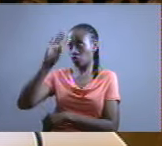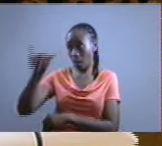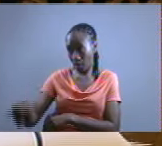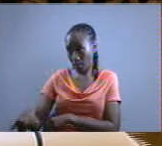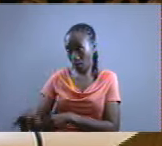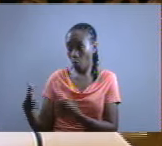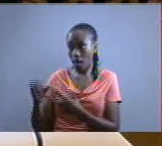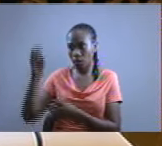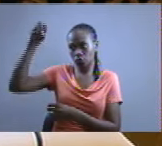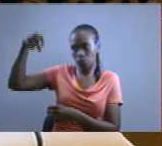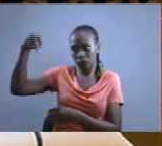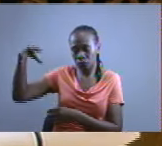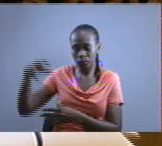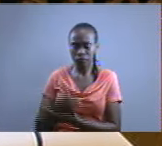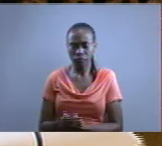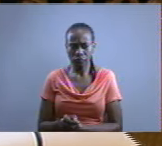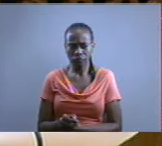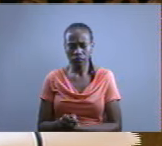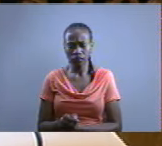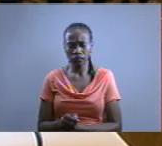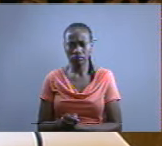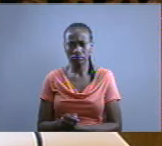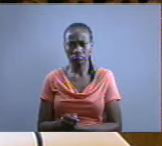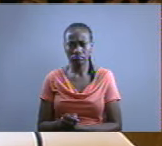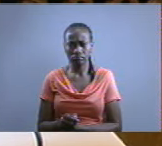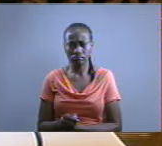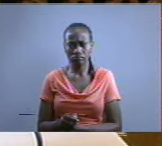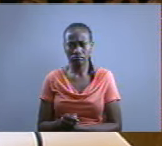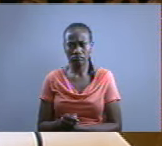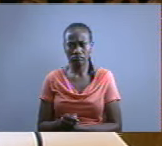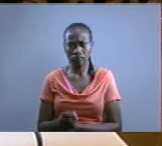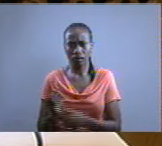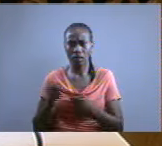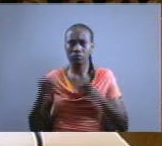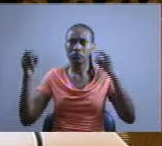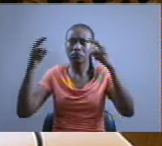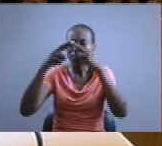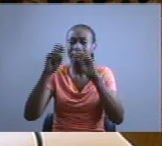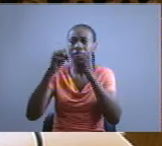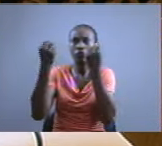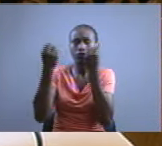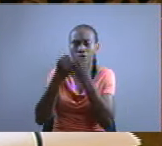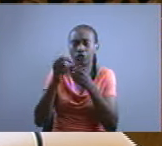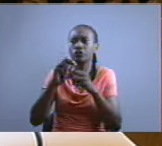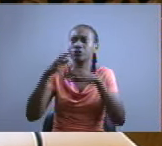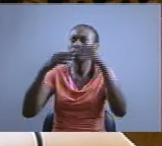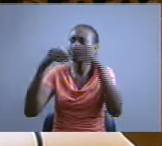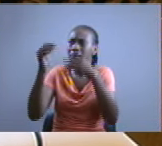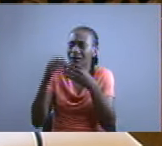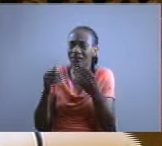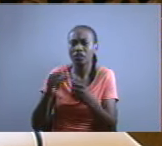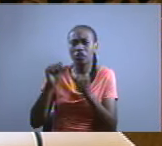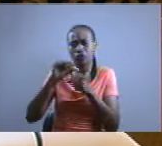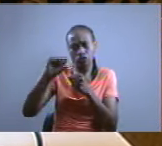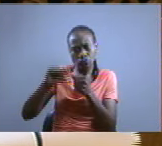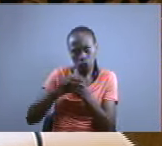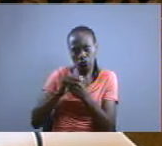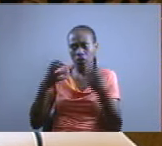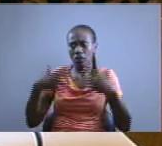Nasiebou en Cohesies Summit bygewoon. En daardie summit kon elke inwoner of burger